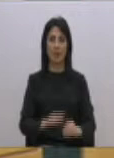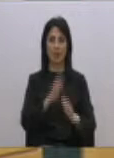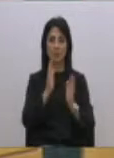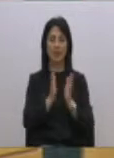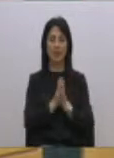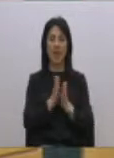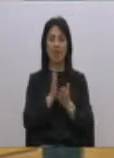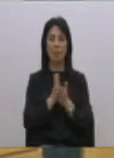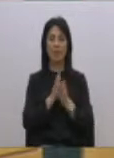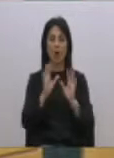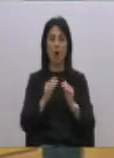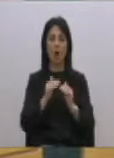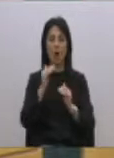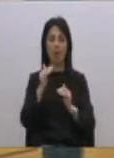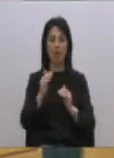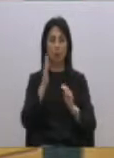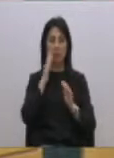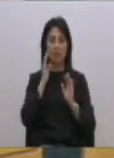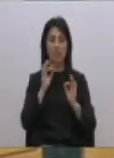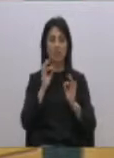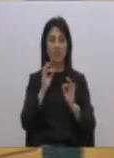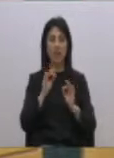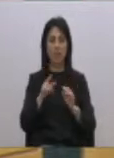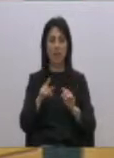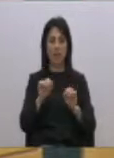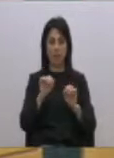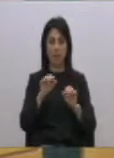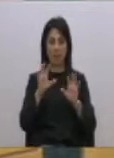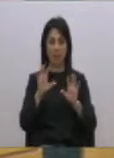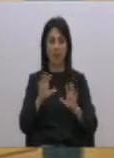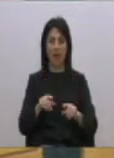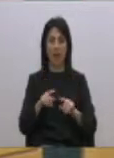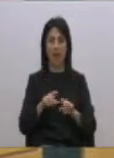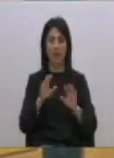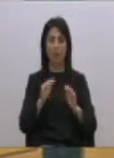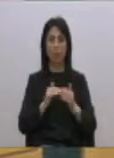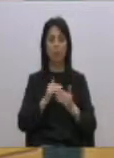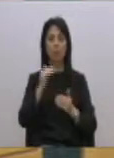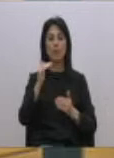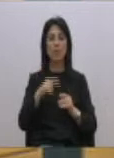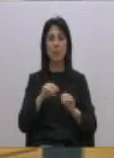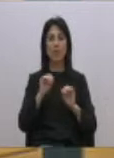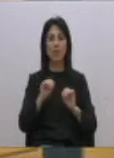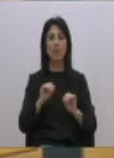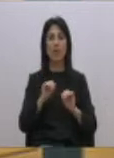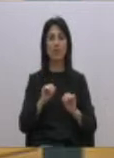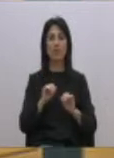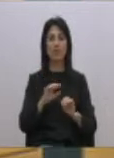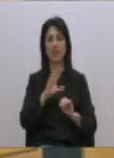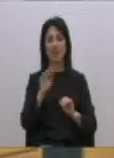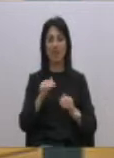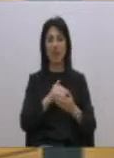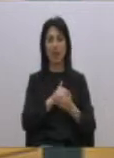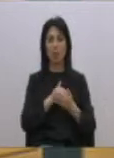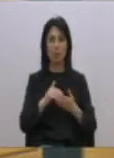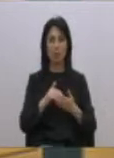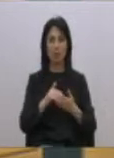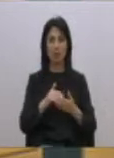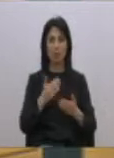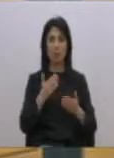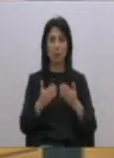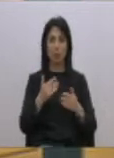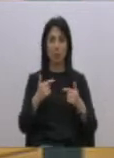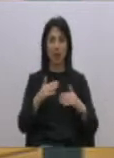ფლიანობაში არსებობს კონსტიტუციური და სამართლებრივი ინსტრუმენტები, რომლებიც უზრუნველყოფენ კანონის უზენაესობის დაცვას ყველა დონეზე.